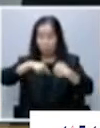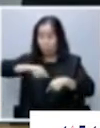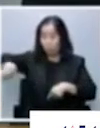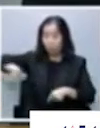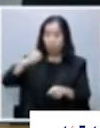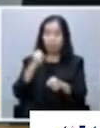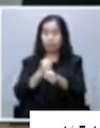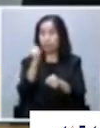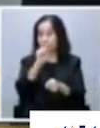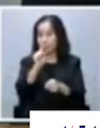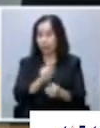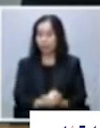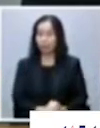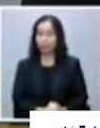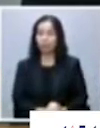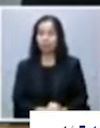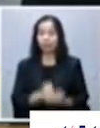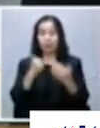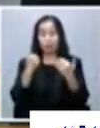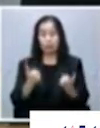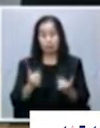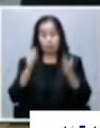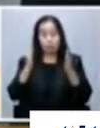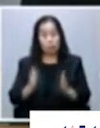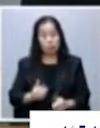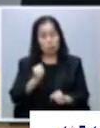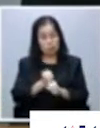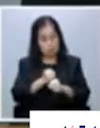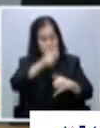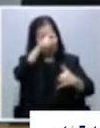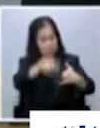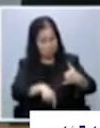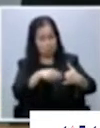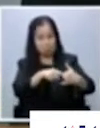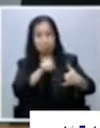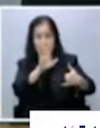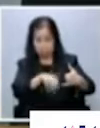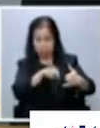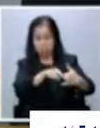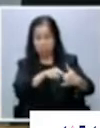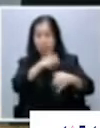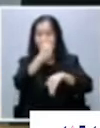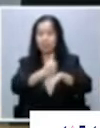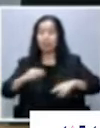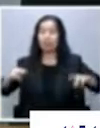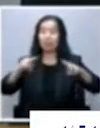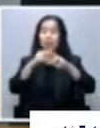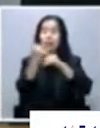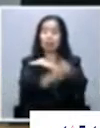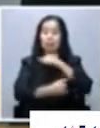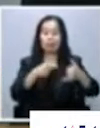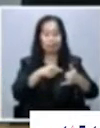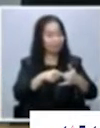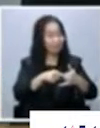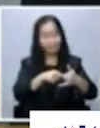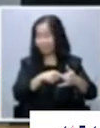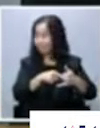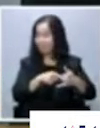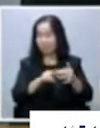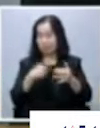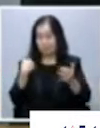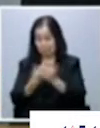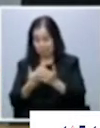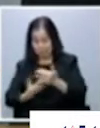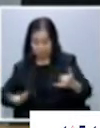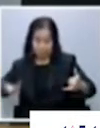ผมต้องกราบเรียนกับที่ประชุมว่าเมื่อมีบุคลากรอย่างนี้เป็นผู้นำขององค์กรเนี่ยผมเรียนเลยว่าไม่สามารถไว้วางใจที่จะให้เงินงบประมา